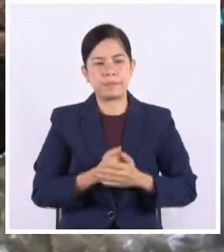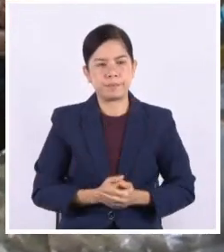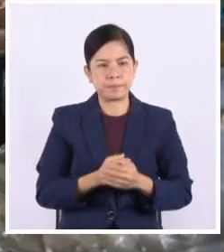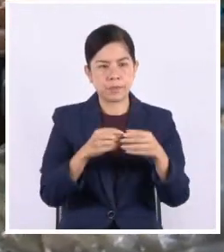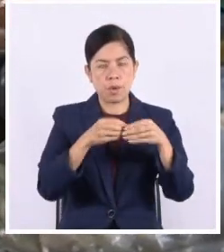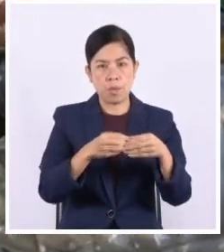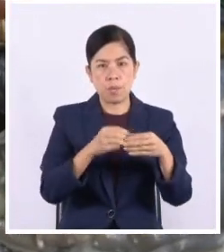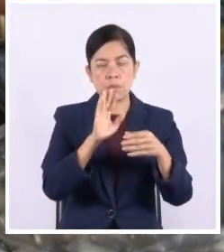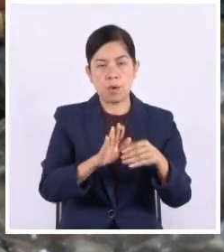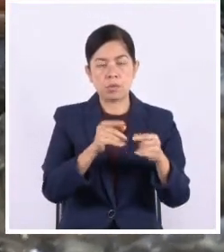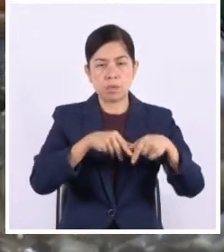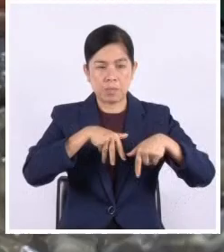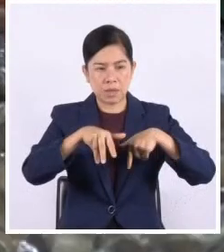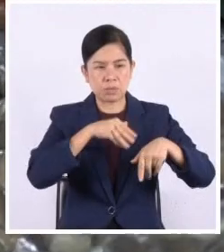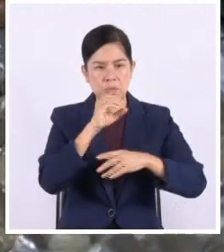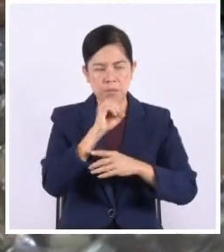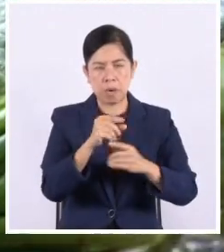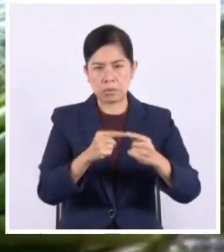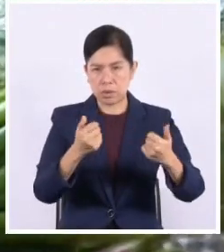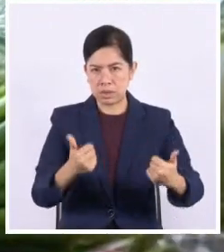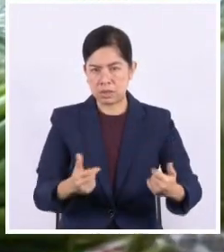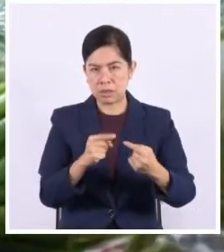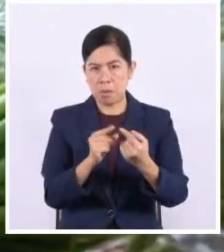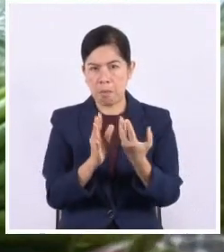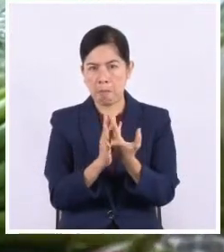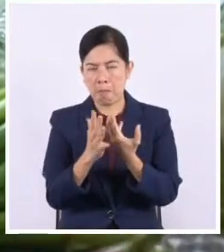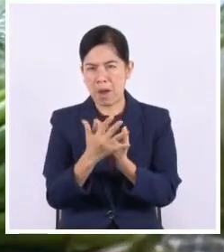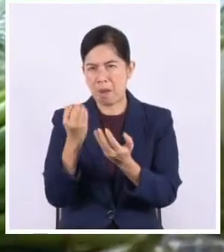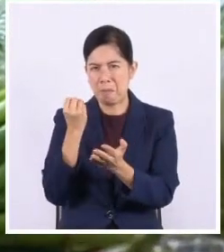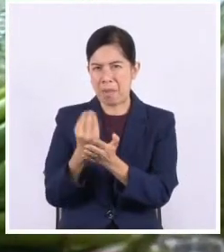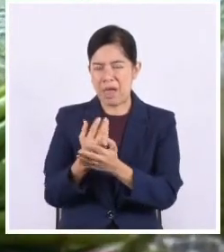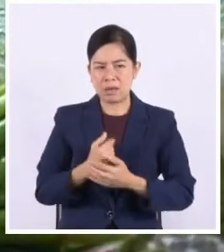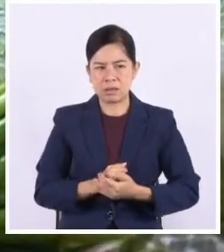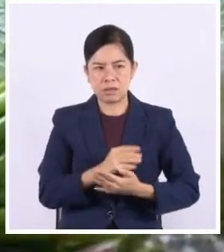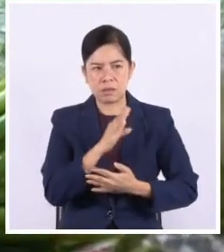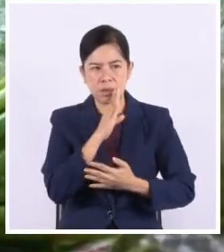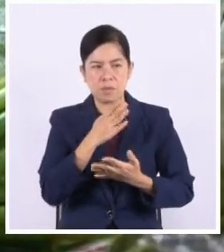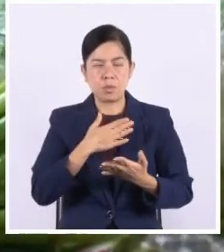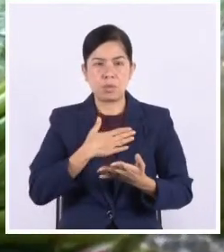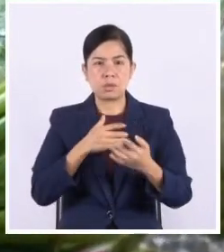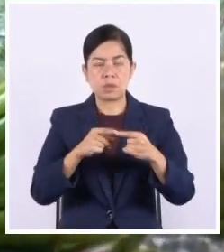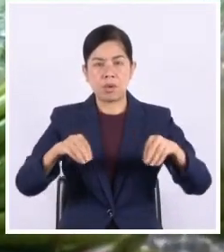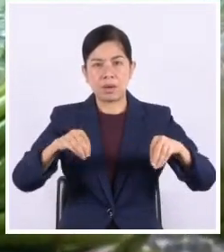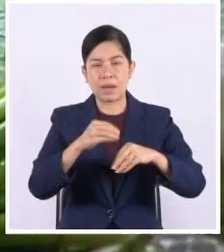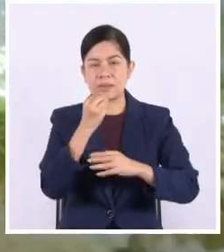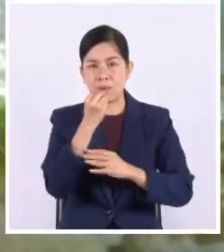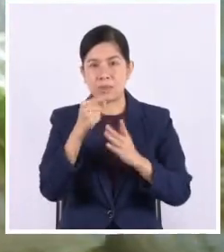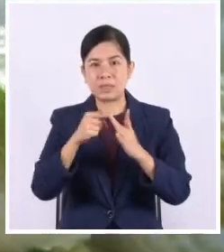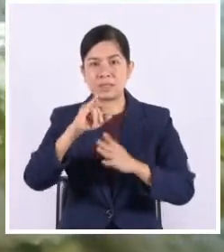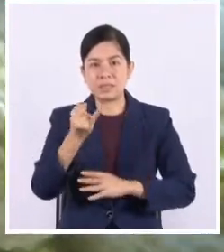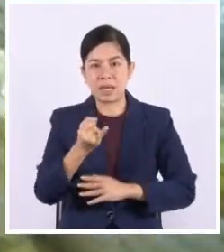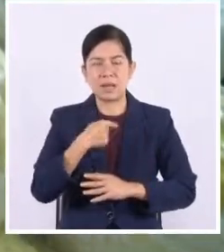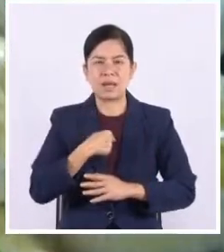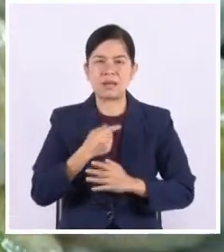เริ่มบ่นนะว่าราคาผักตอนนี้เนี่ยมันสูงขึ้นแล้วถ้าใกล้กินเจอีกและดิฉันจะเอาเงินที่ไหนมาซื้อเนี่ยนะคะไปสอบถามบรรดาแม่ค้า